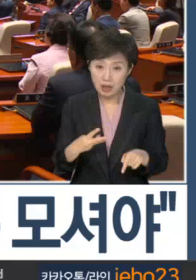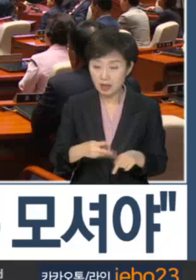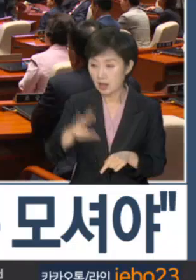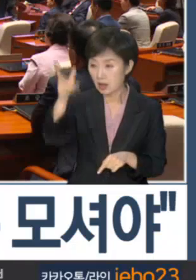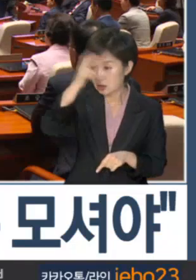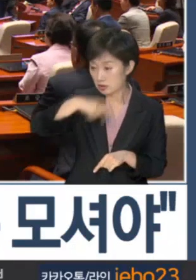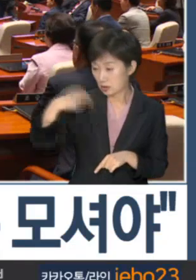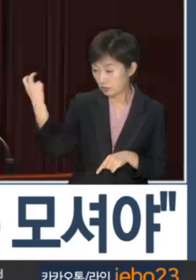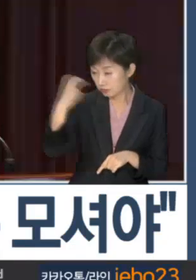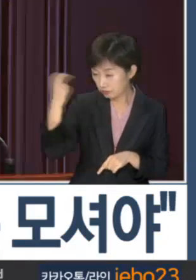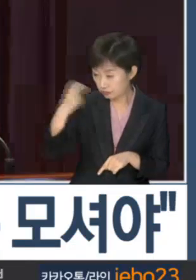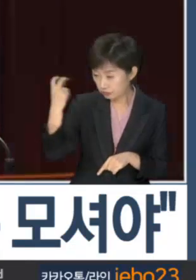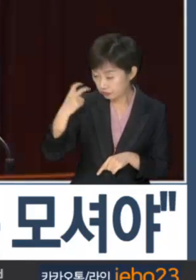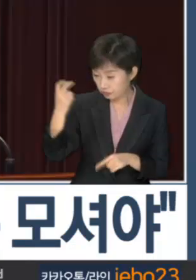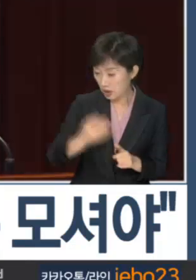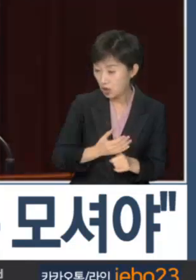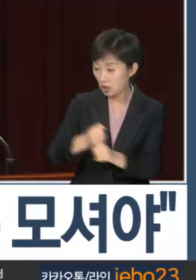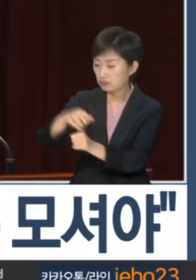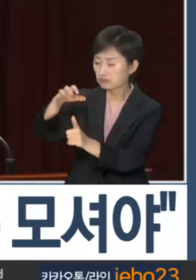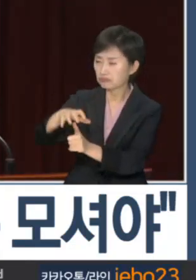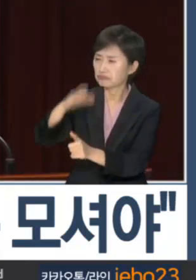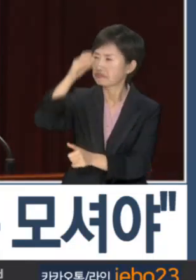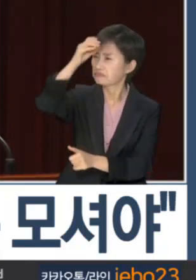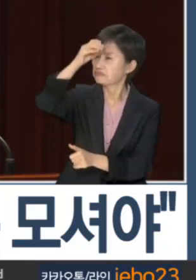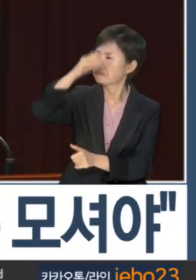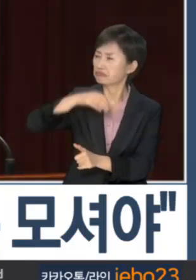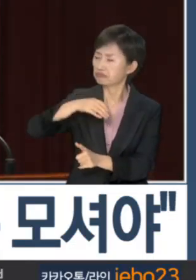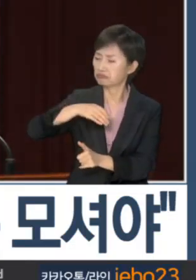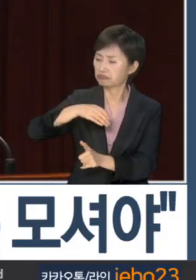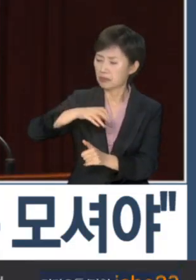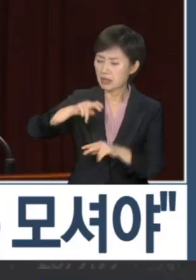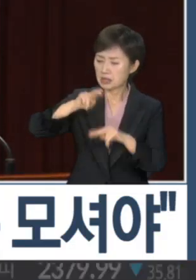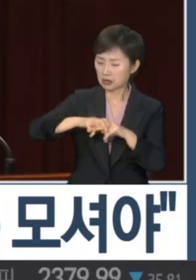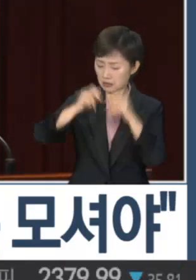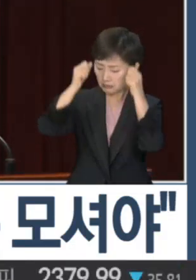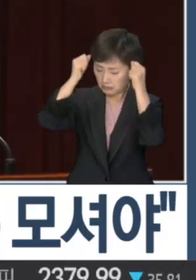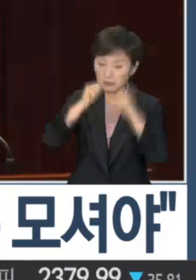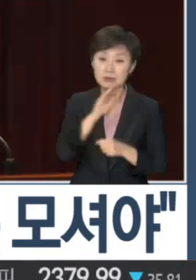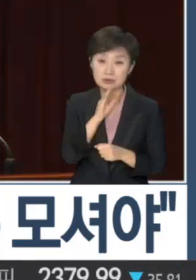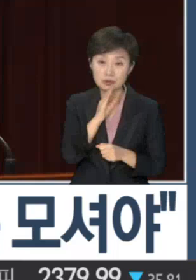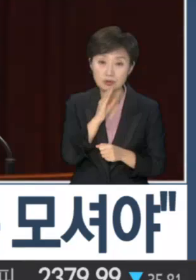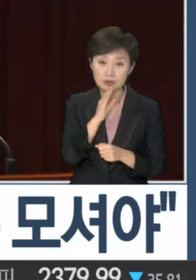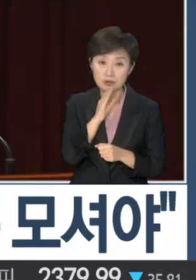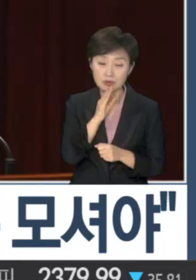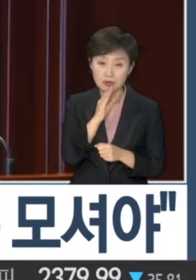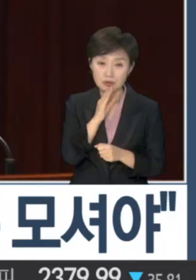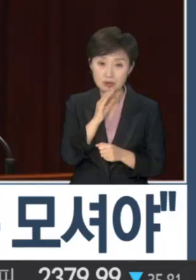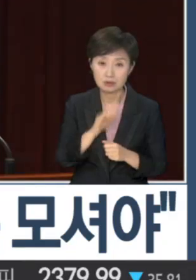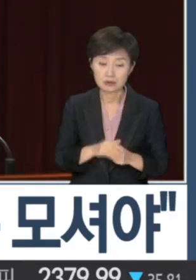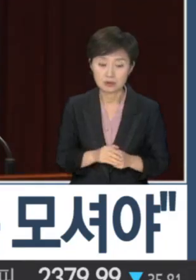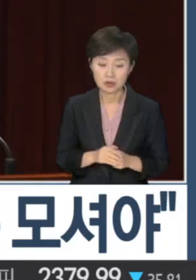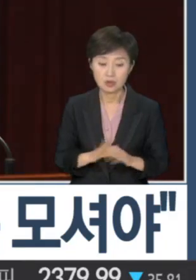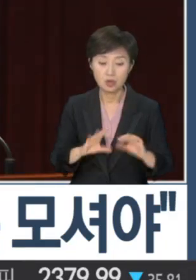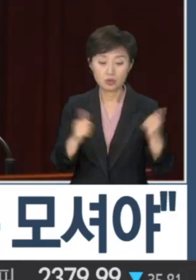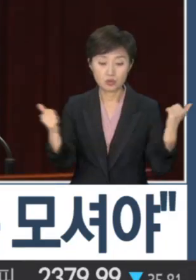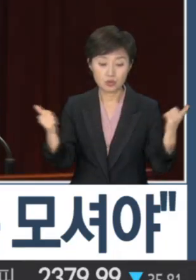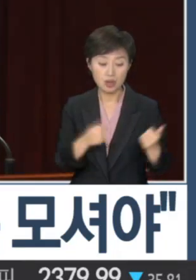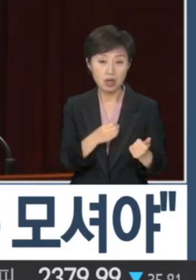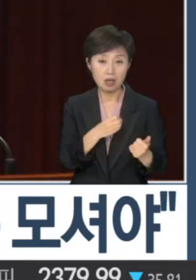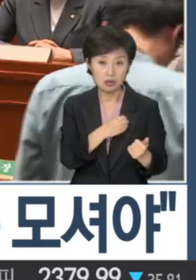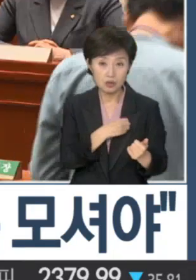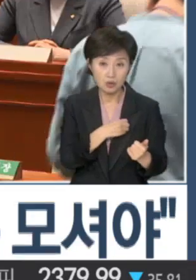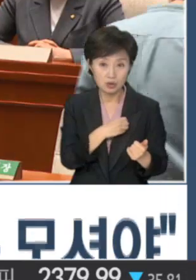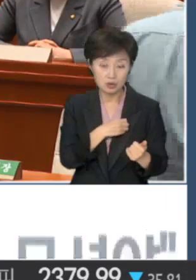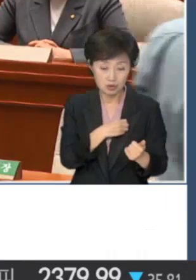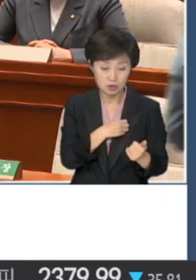받고 실질적으로 구속이 되더라도 국회의원직 끝내 내려놓지 않습니다. 본인은 법정 구속이 되어 있으면 국회의원은 활동을 할 수 없는데